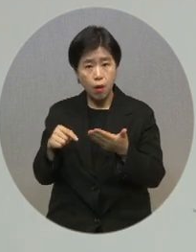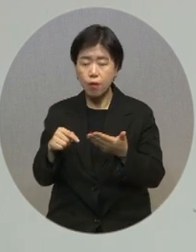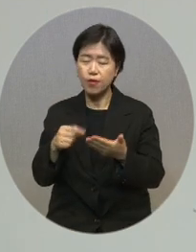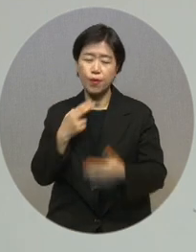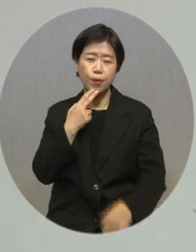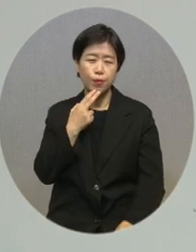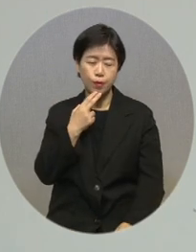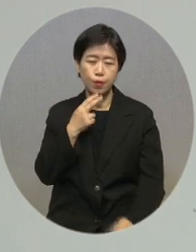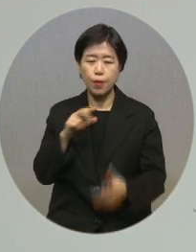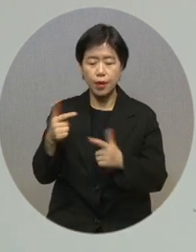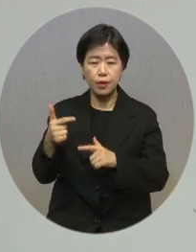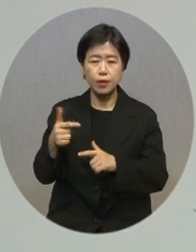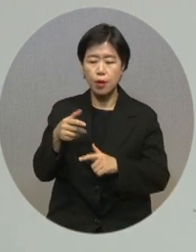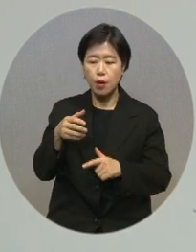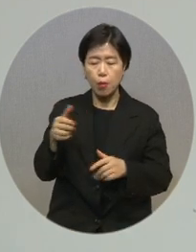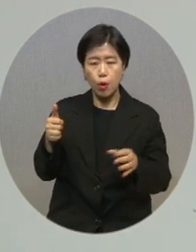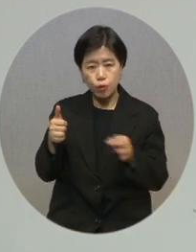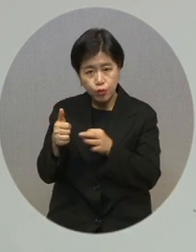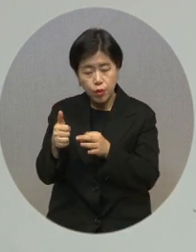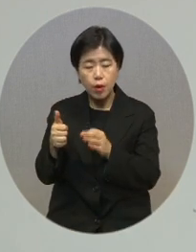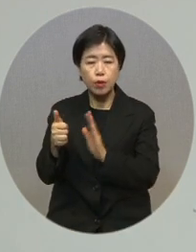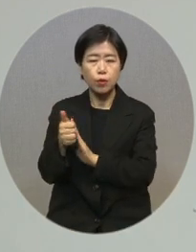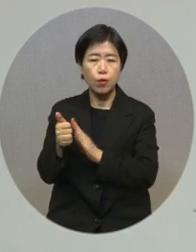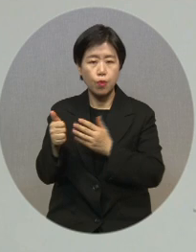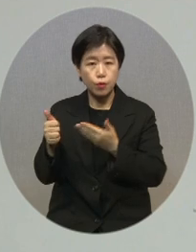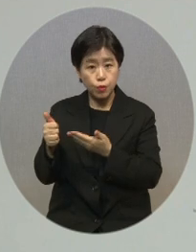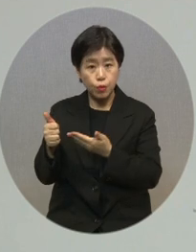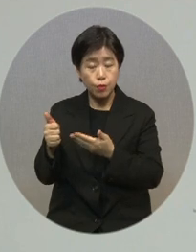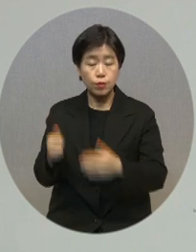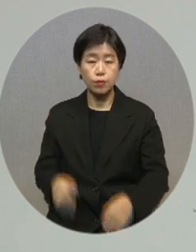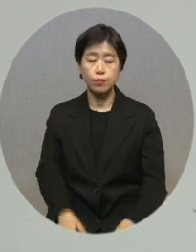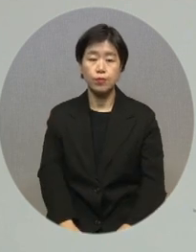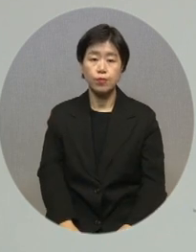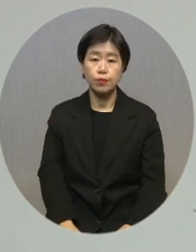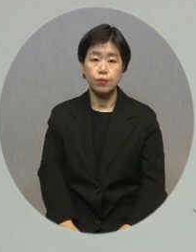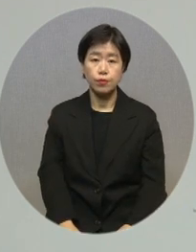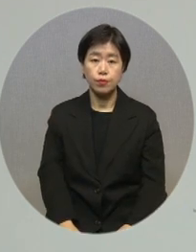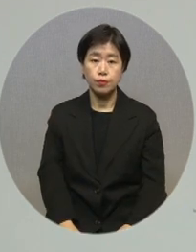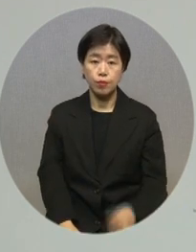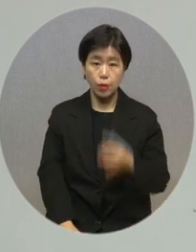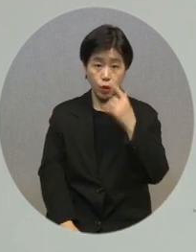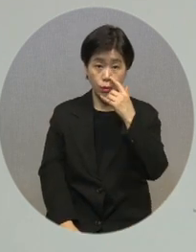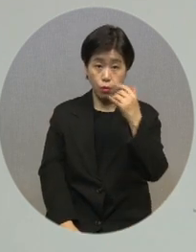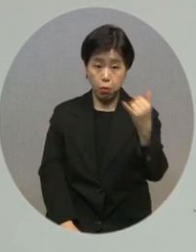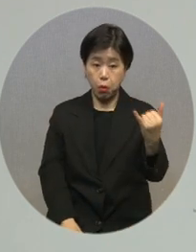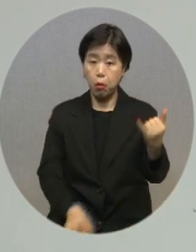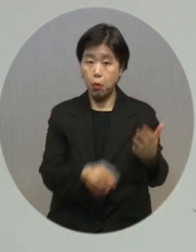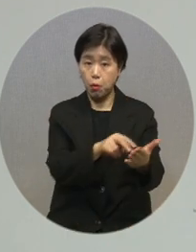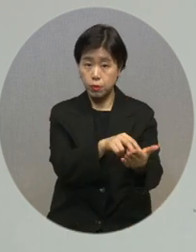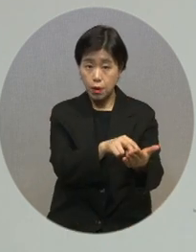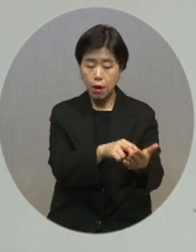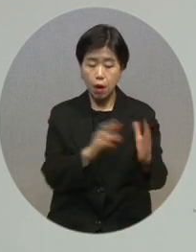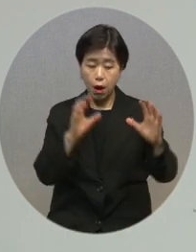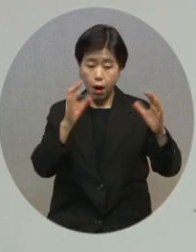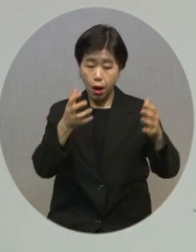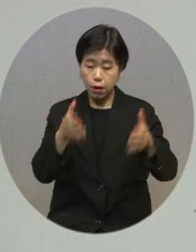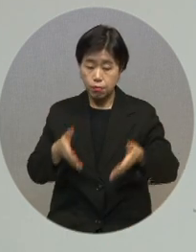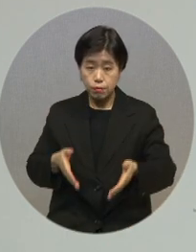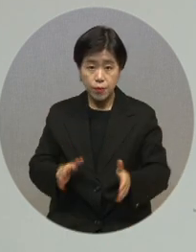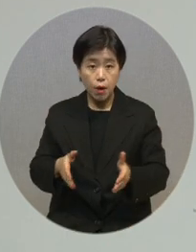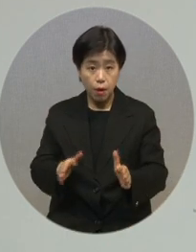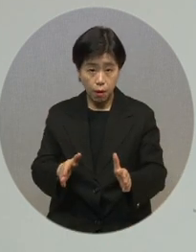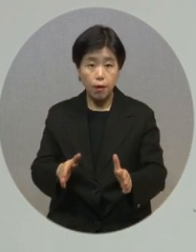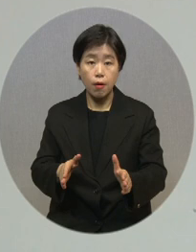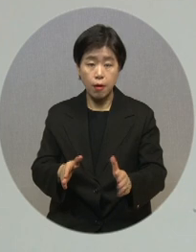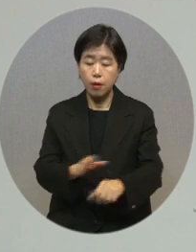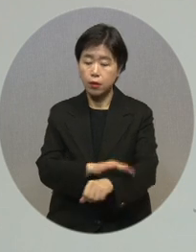네. 그렇게 해서 뭐 어떻게 보면은 부모가 그 젊은 부모가 아이들을 그 쉽게